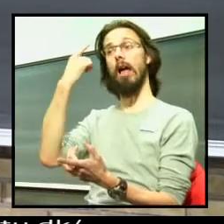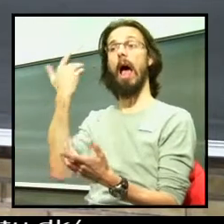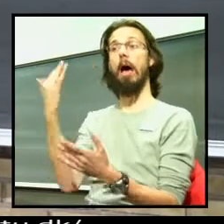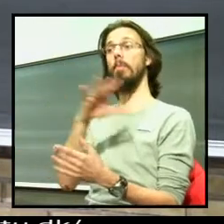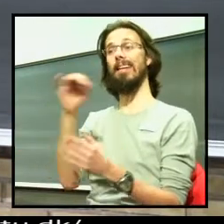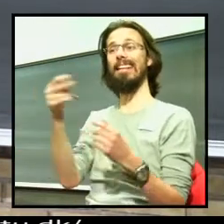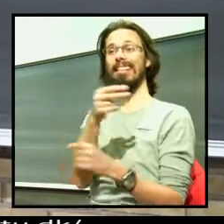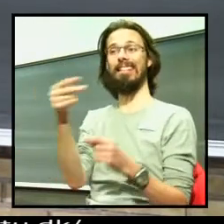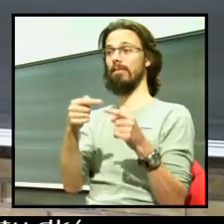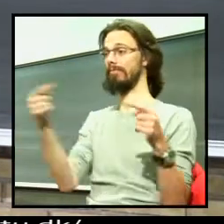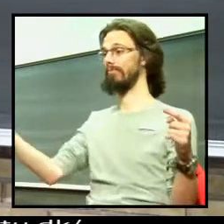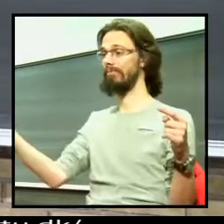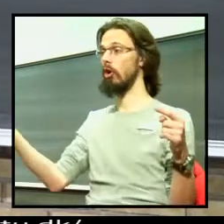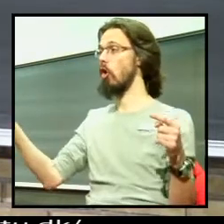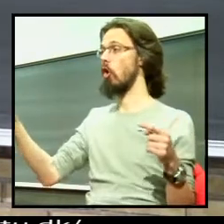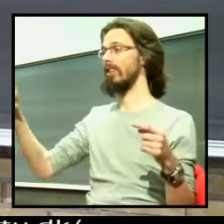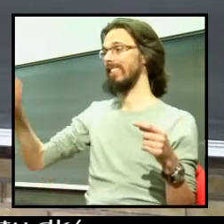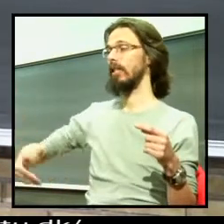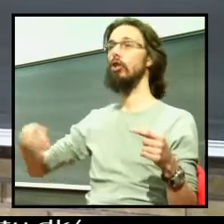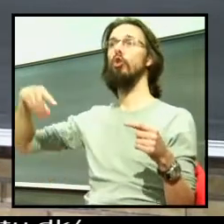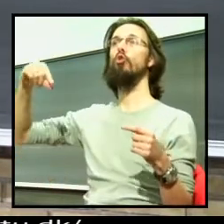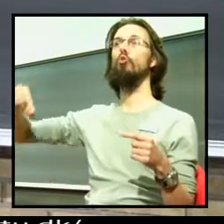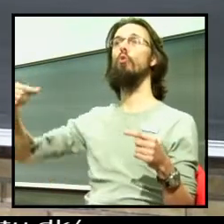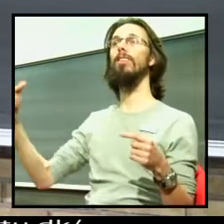Og højre siden q af t er også givet.